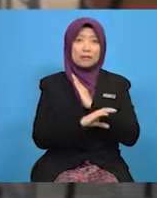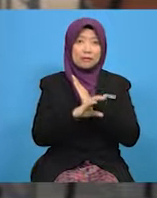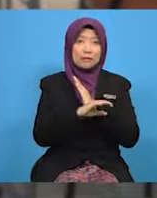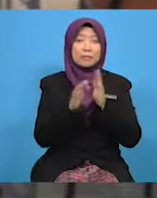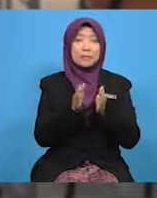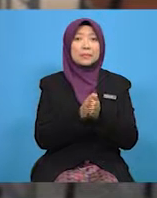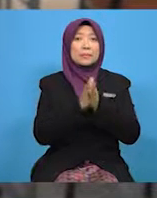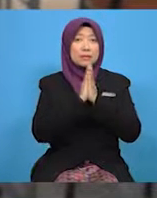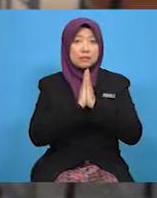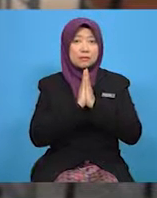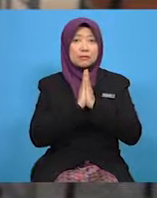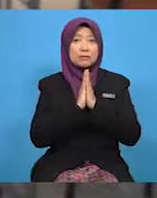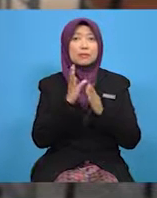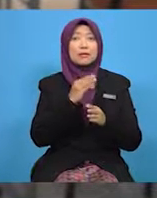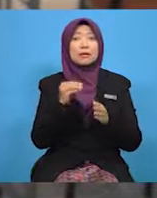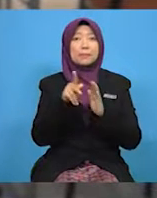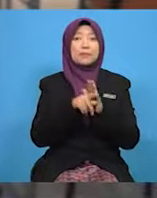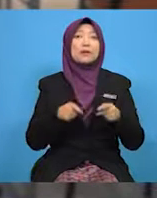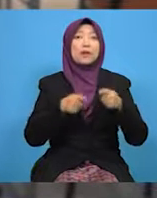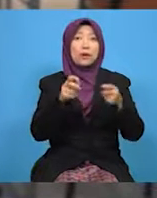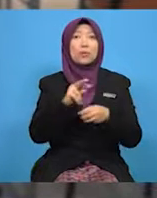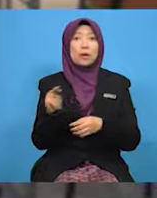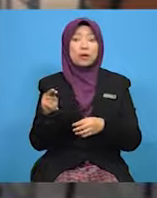permintaan aggregate, penawaran aggregate.